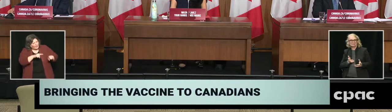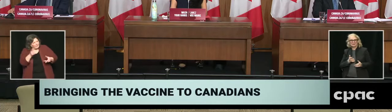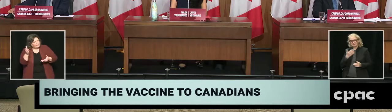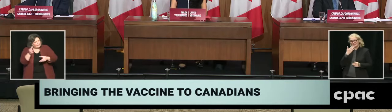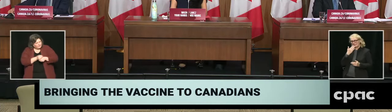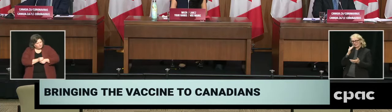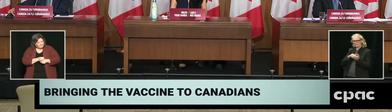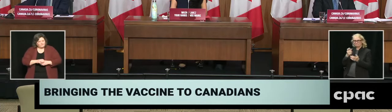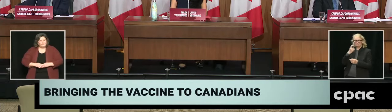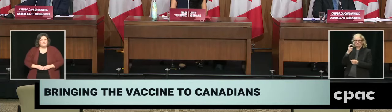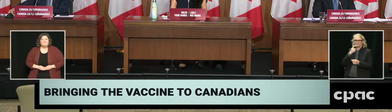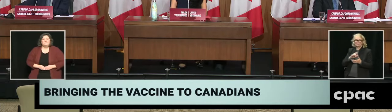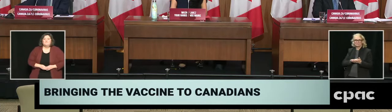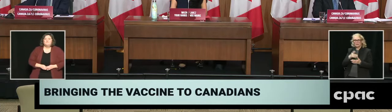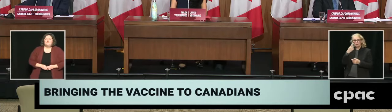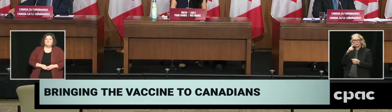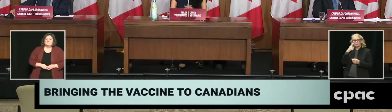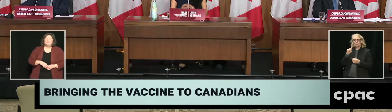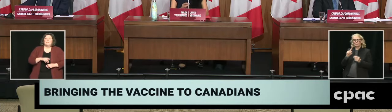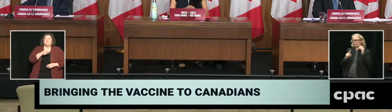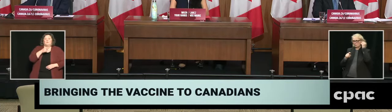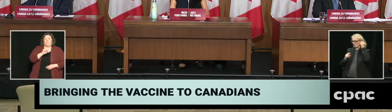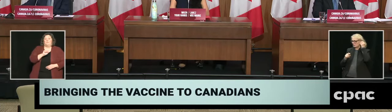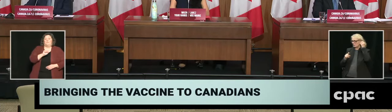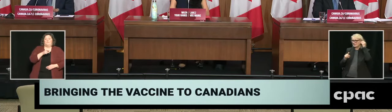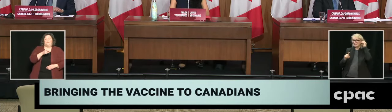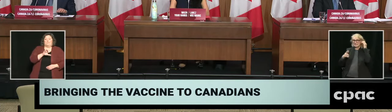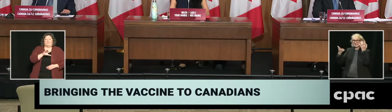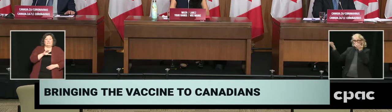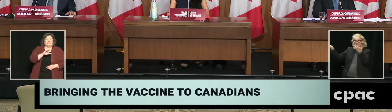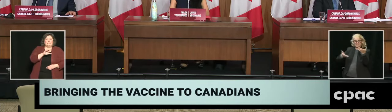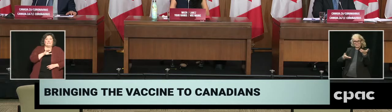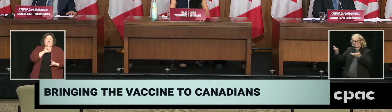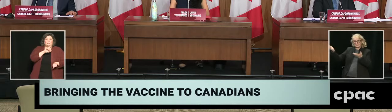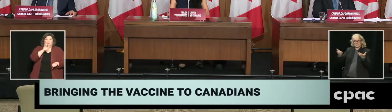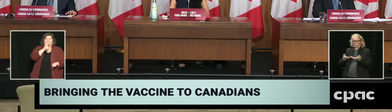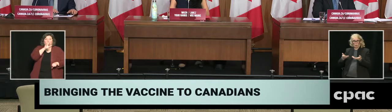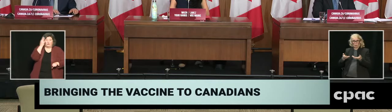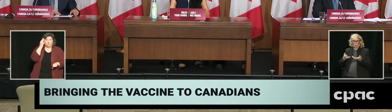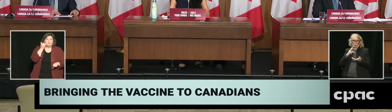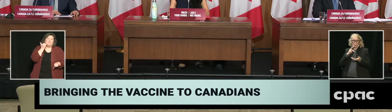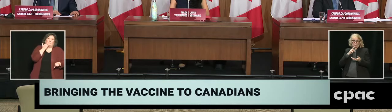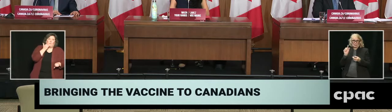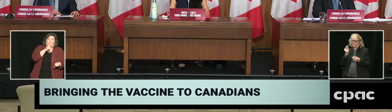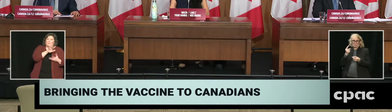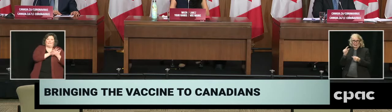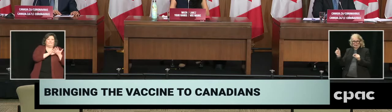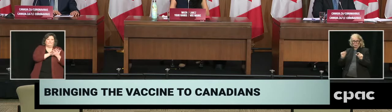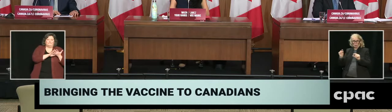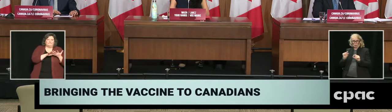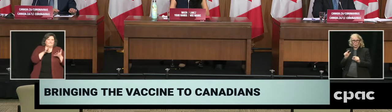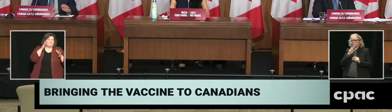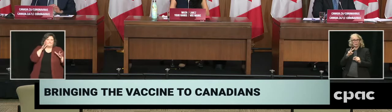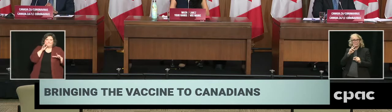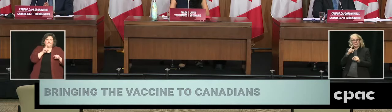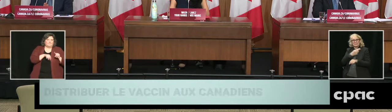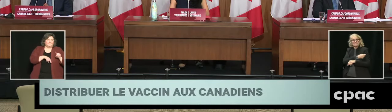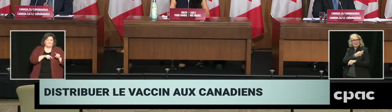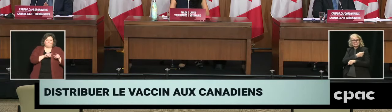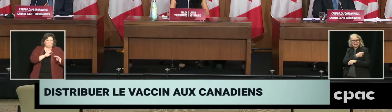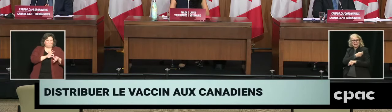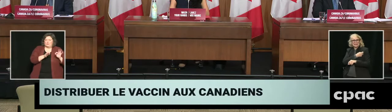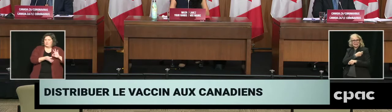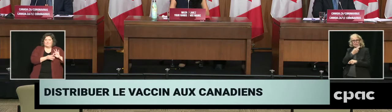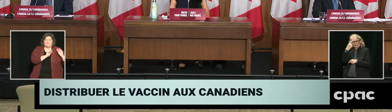question. En ce qui concerne les premières livraisons théoriques de doses, il est important de comprendre que les vaccins visés par les